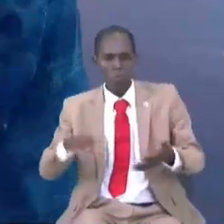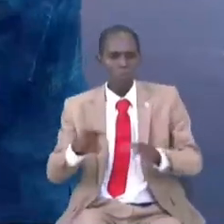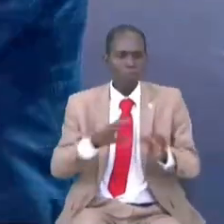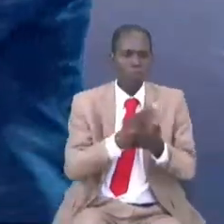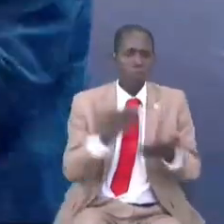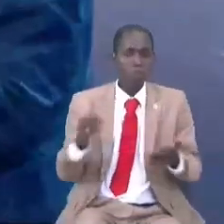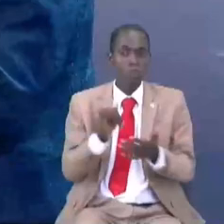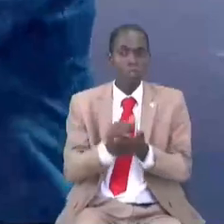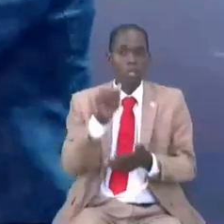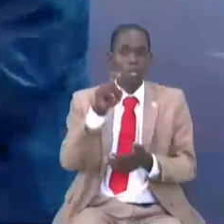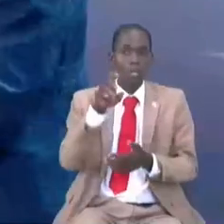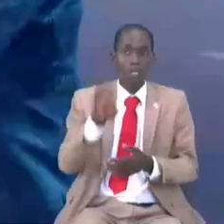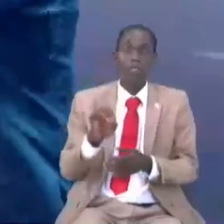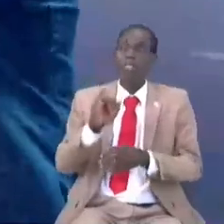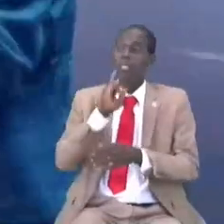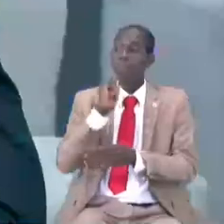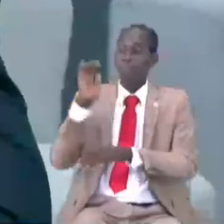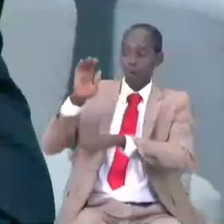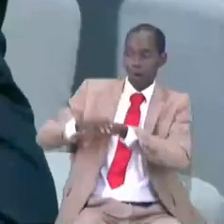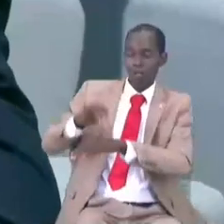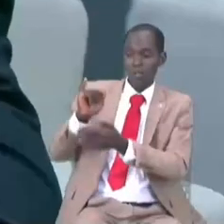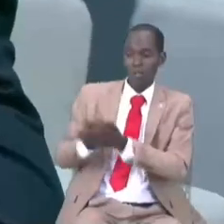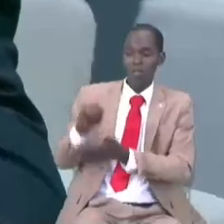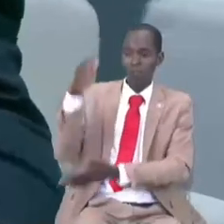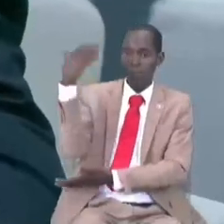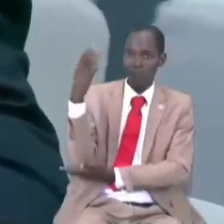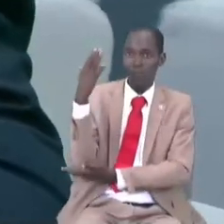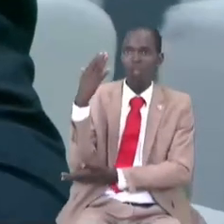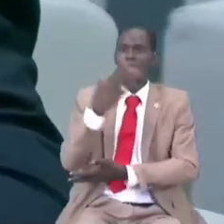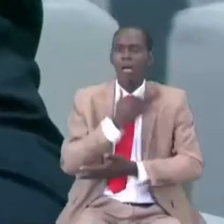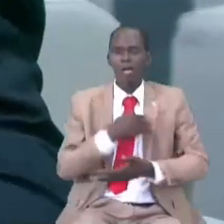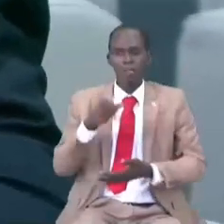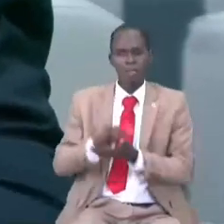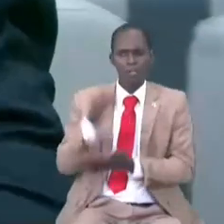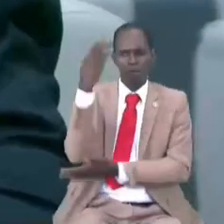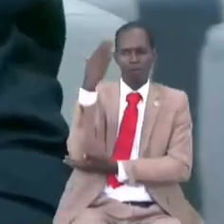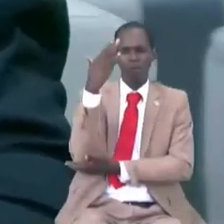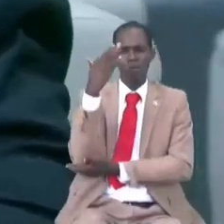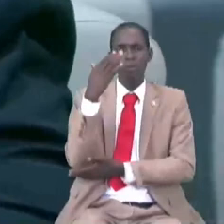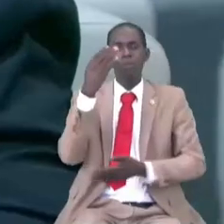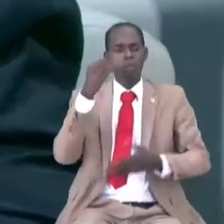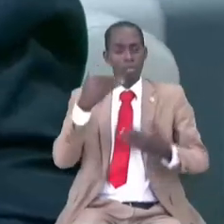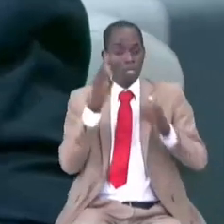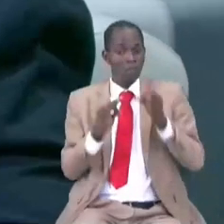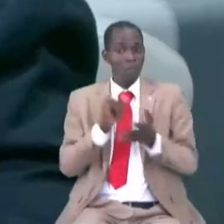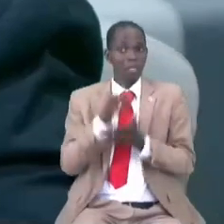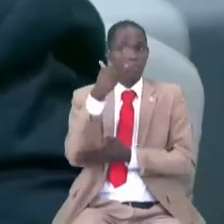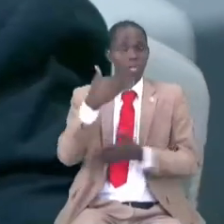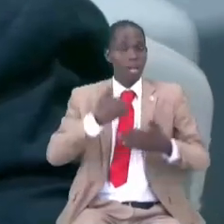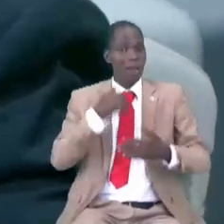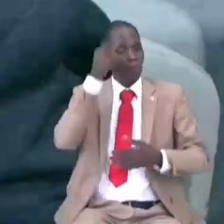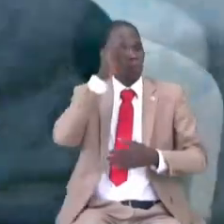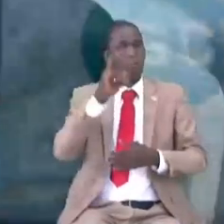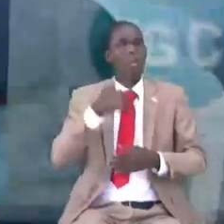la hache est posée au pied de l'âme, mais l'âme ne peut pas penser. Mais si l'âme pouvait comprendre, ah, que mon heure